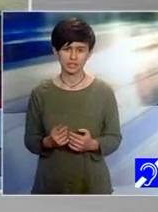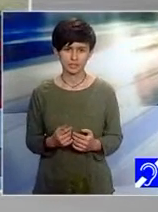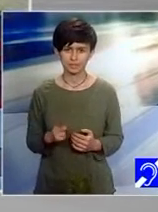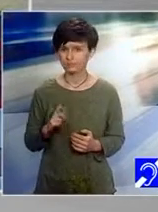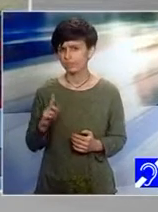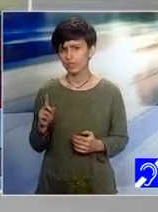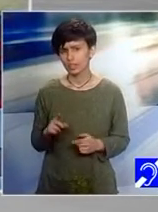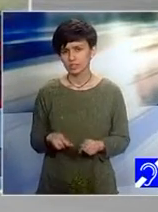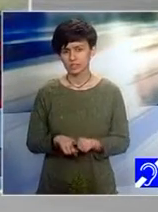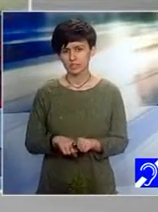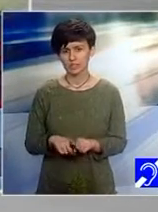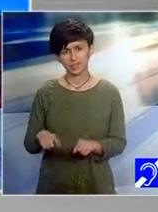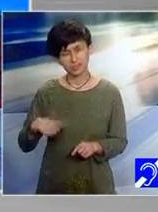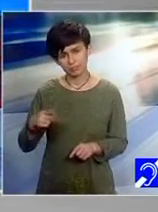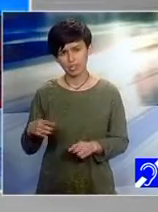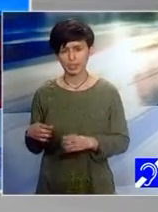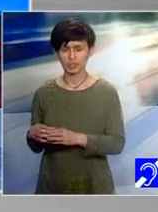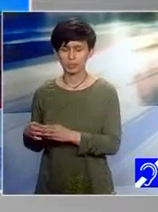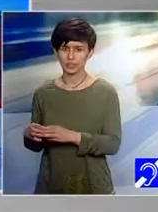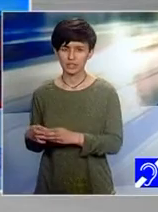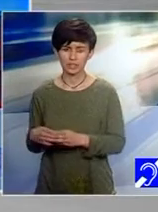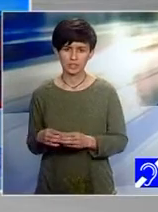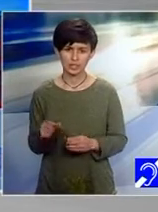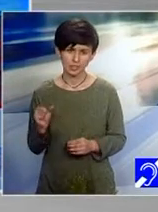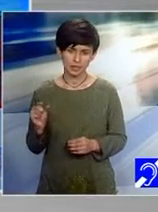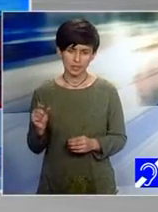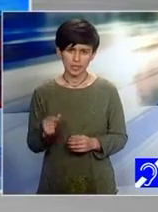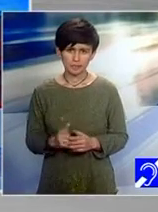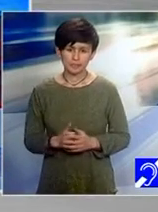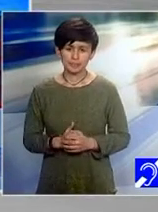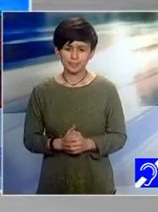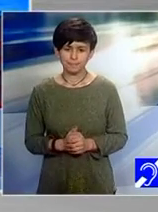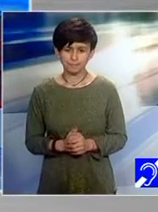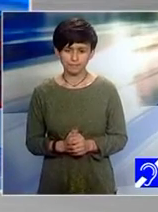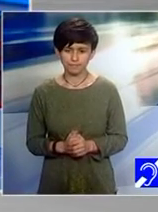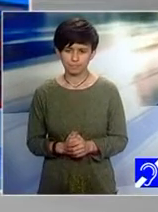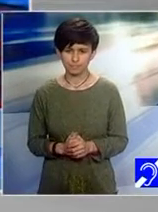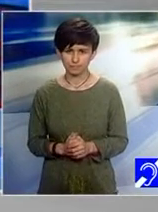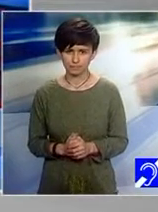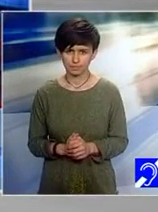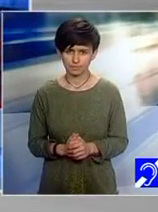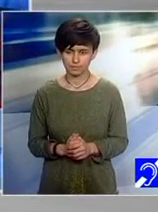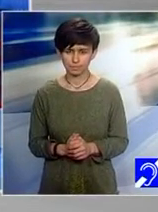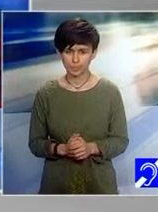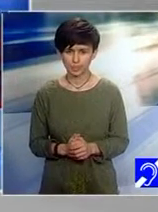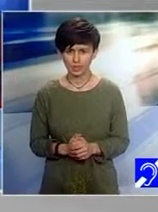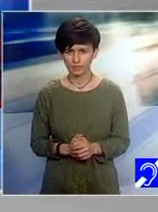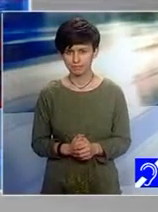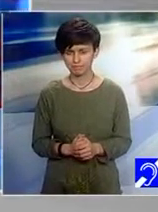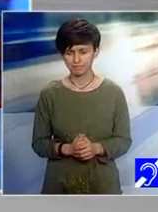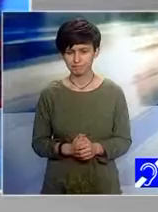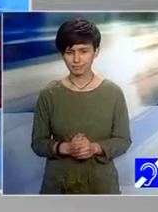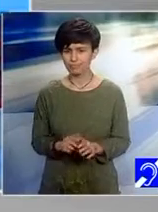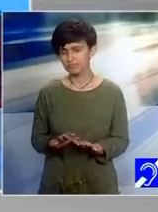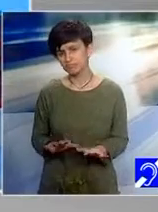nu se aliniază altor comunități etnice sau ale minorităților naționale, pentru că, prin excelență, așa a